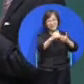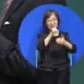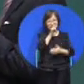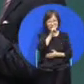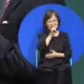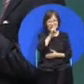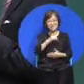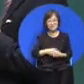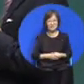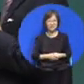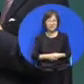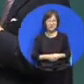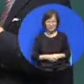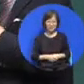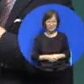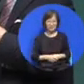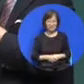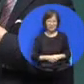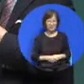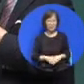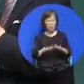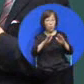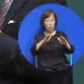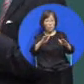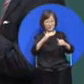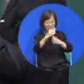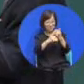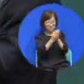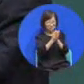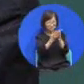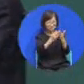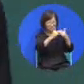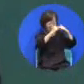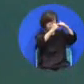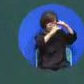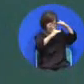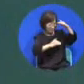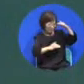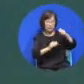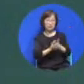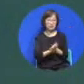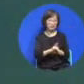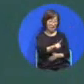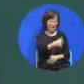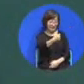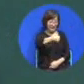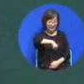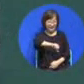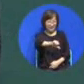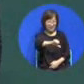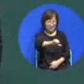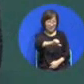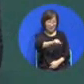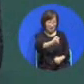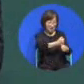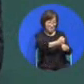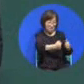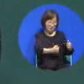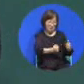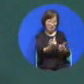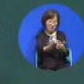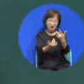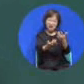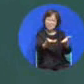his devotion to God. 오늘 이 보면은 뭐 아들을 바쳐라 이렇게 했으니까 이게 아들 하나님께서 그